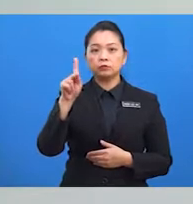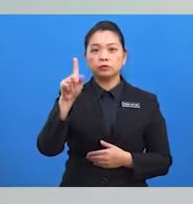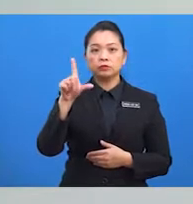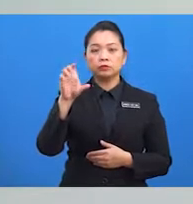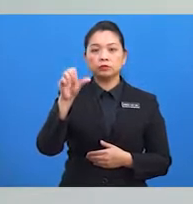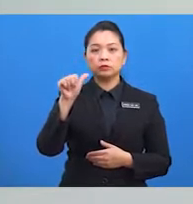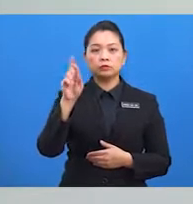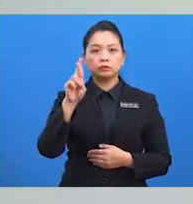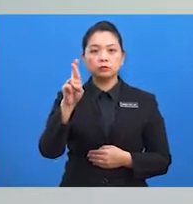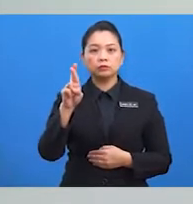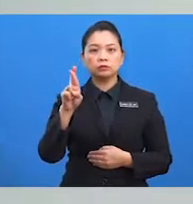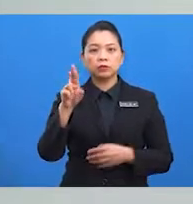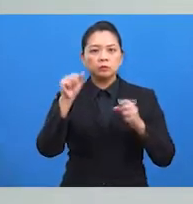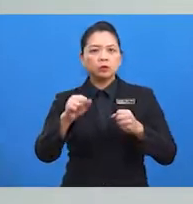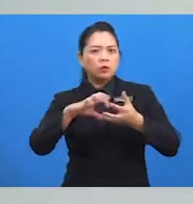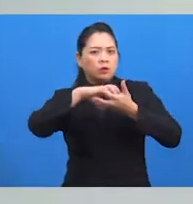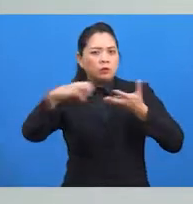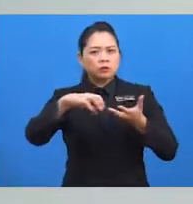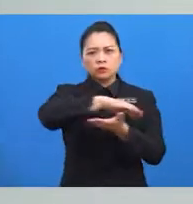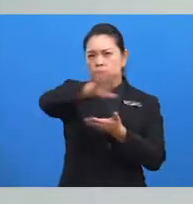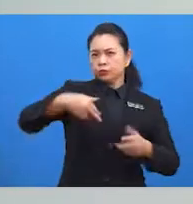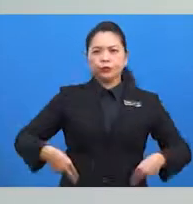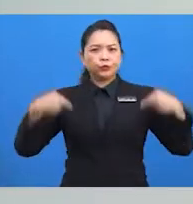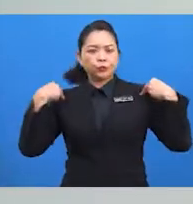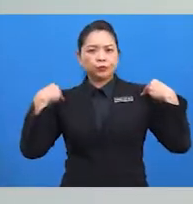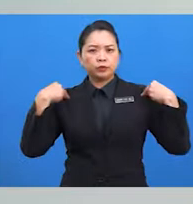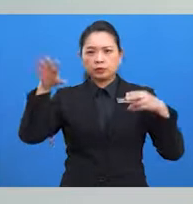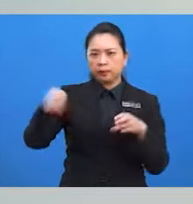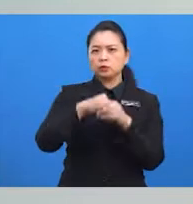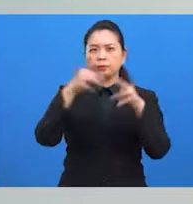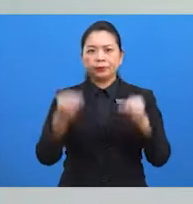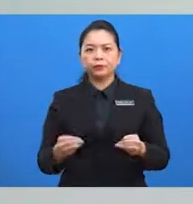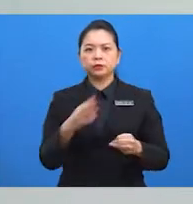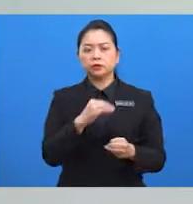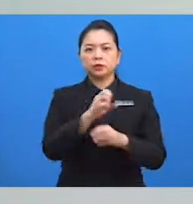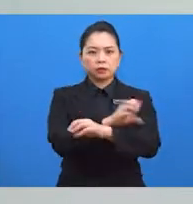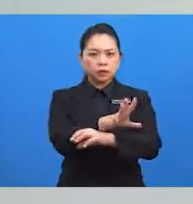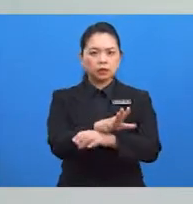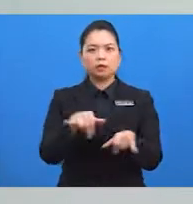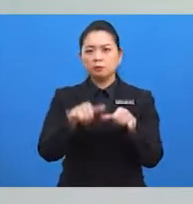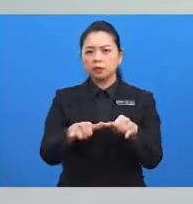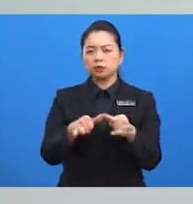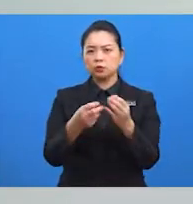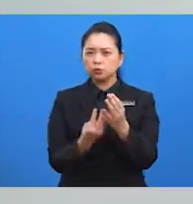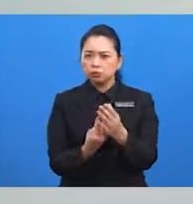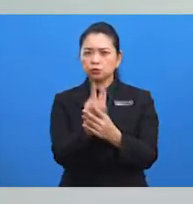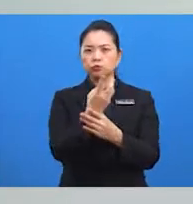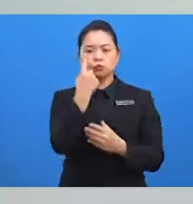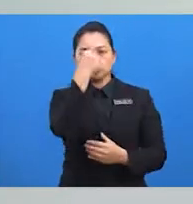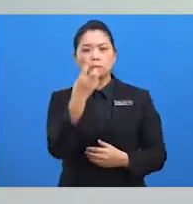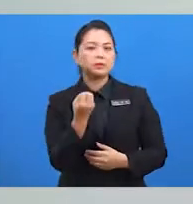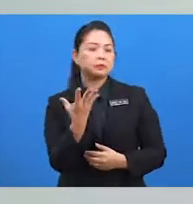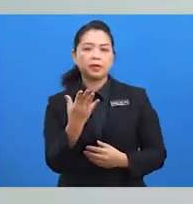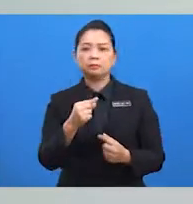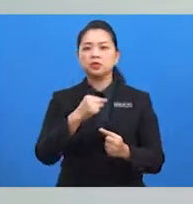hampir kesemua kehidupan termasuk manusia dan kesannya masih wujud untuk beberapa general